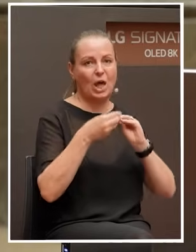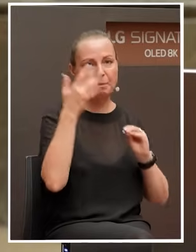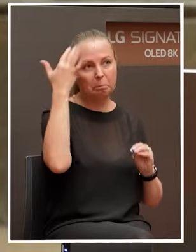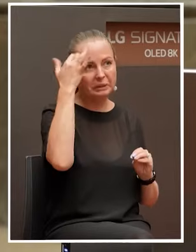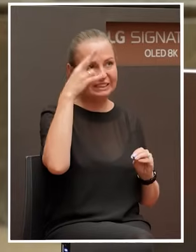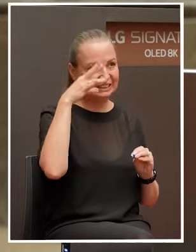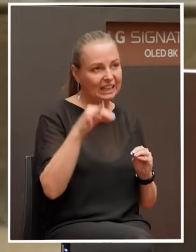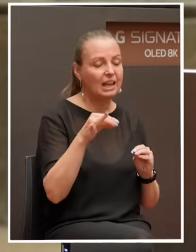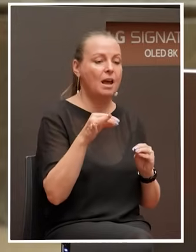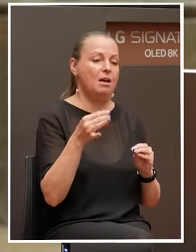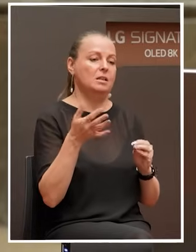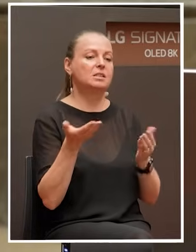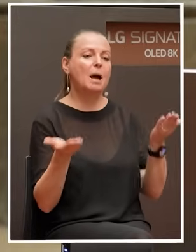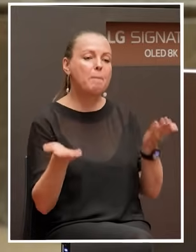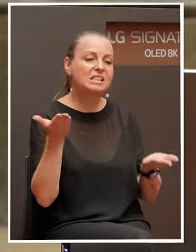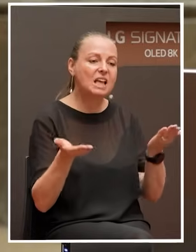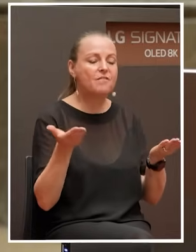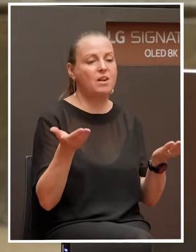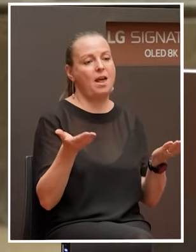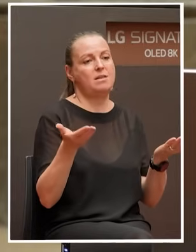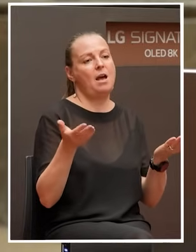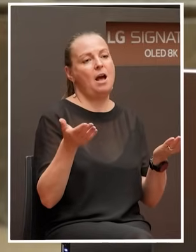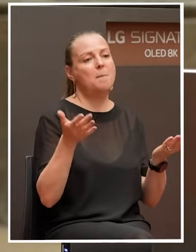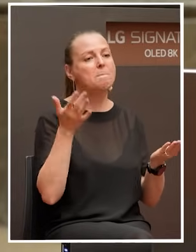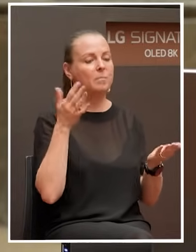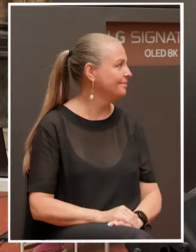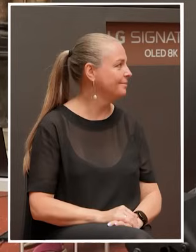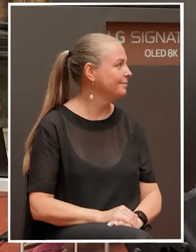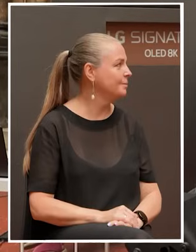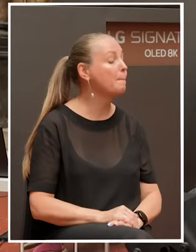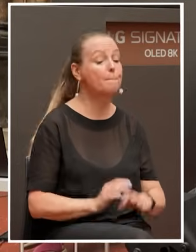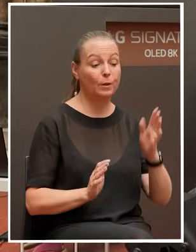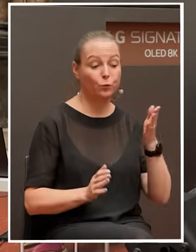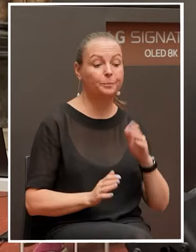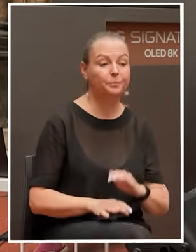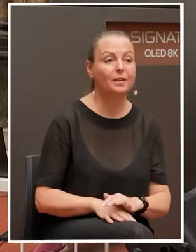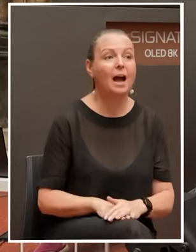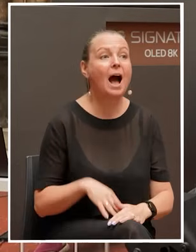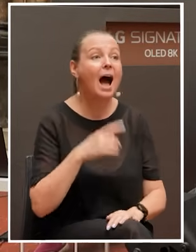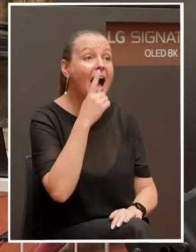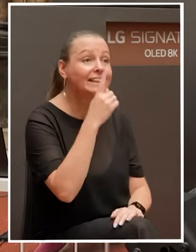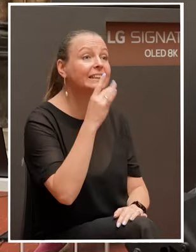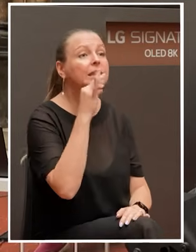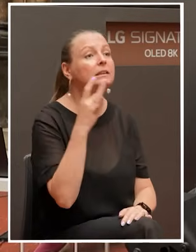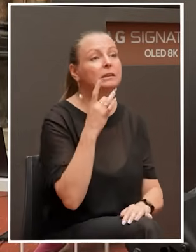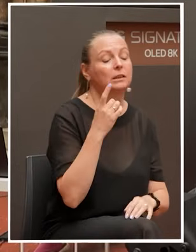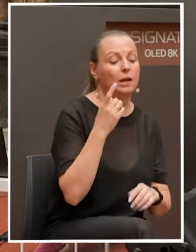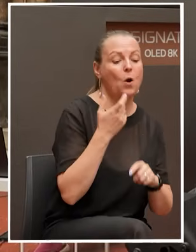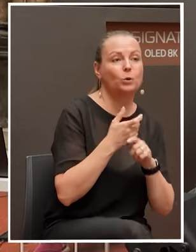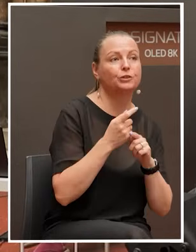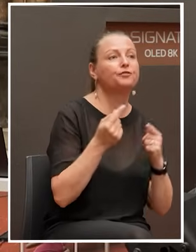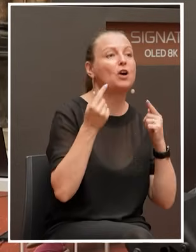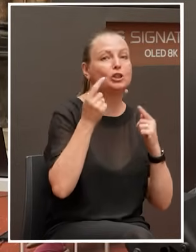сопоставления, анализа и знающей воли. Вот один из очень важных